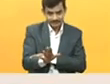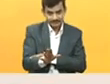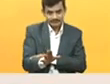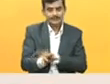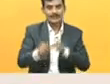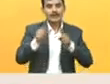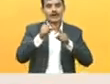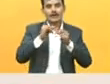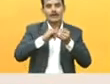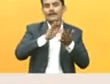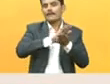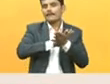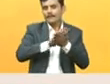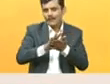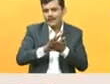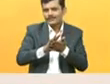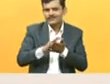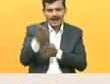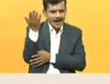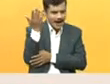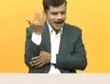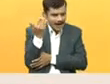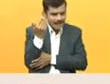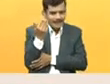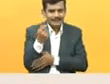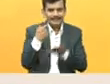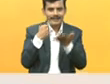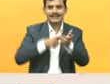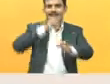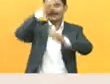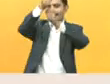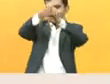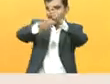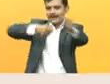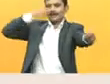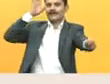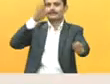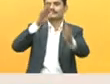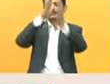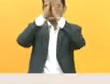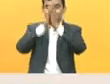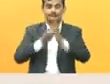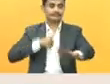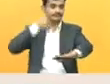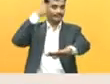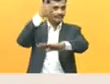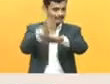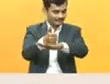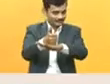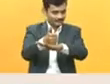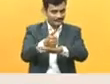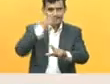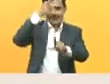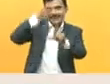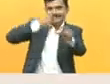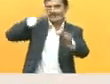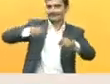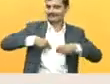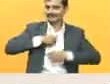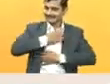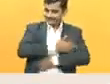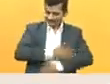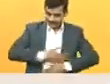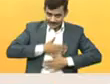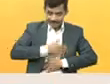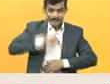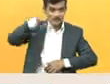पौष शुक्ल द्वादशी के दिन रामलला के प्राण प्रतिष्ठा पर्व की पहली वर्षगांठ मनाई है।